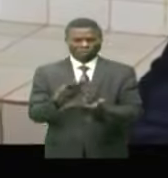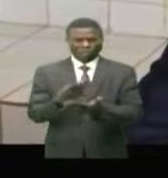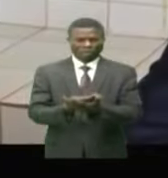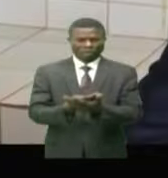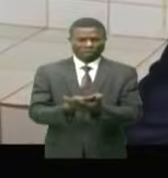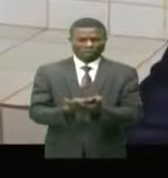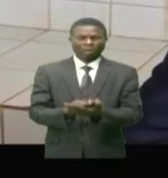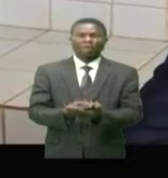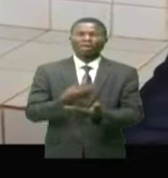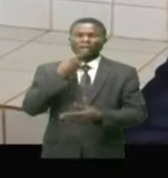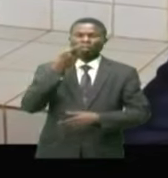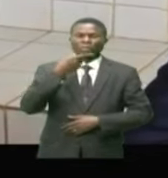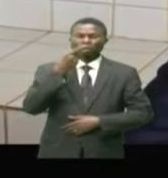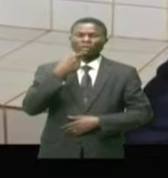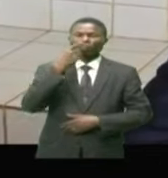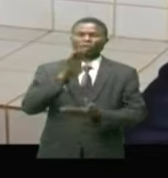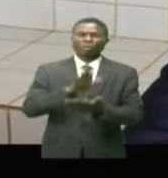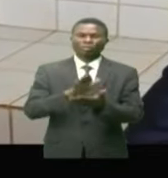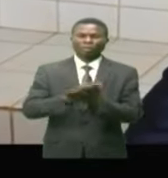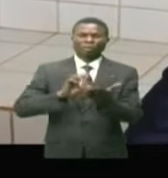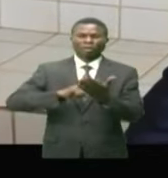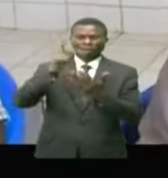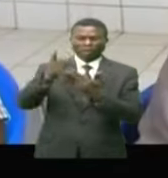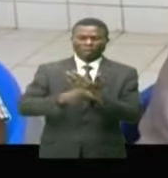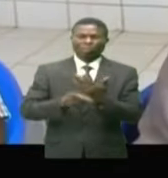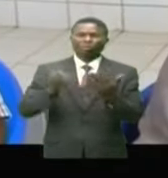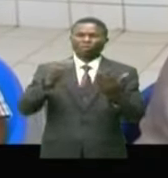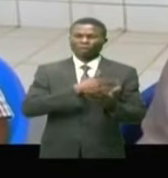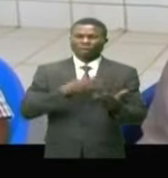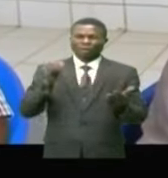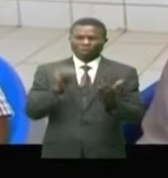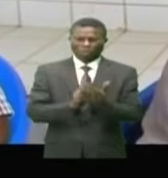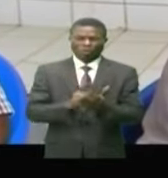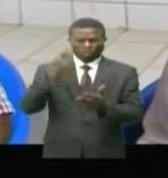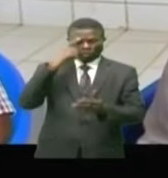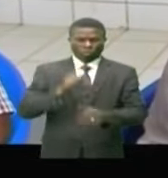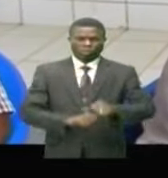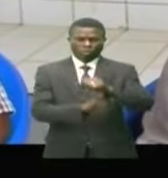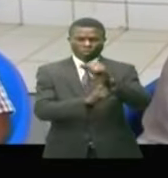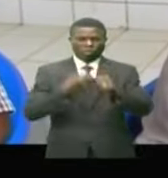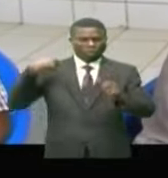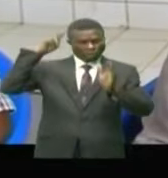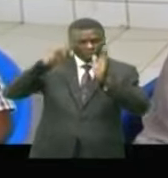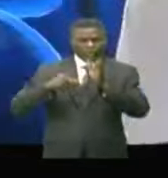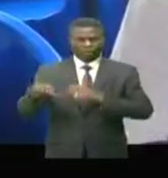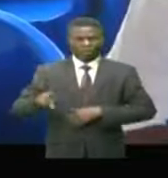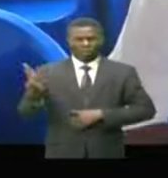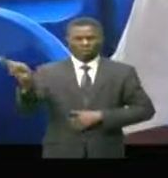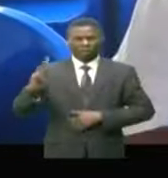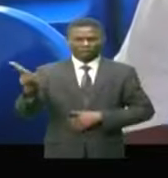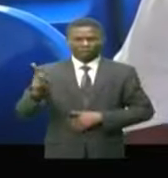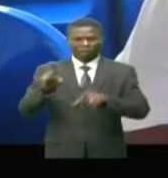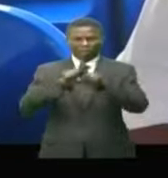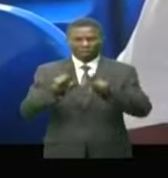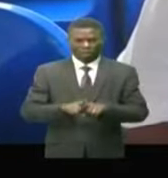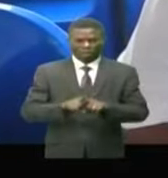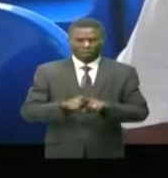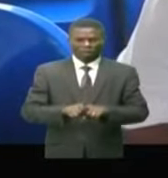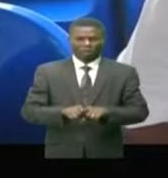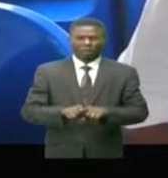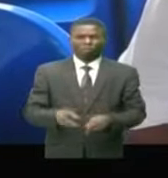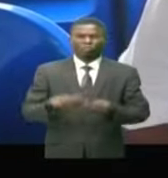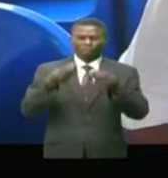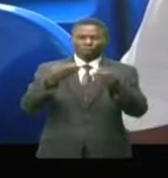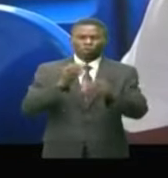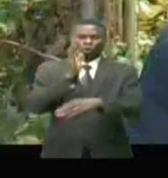pas hésité à remercier le projet encore pour son accompagnement au gouvernement provincial du Kasaï et donne ici